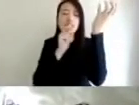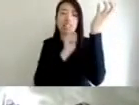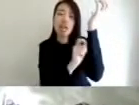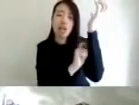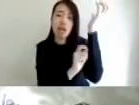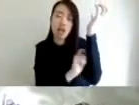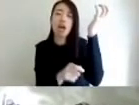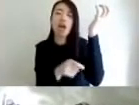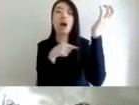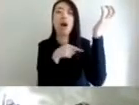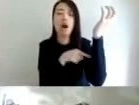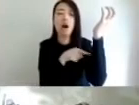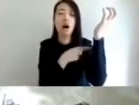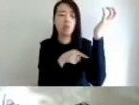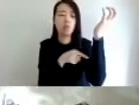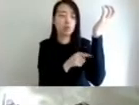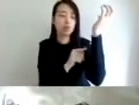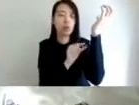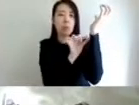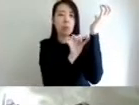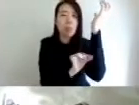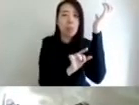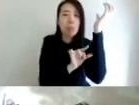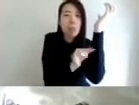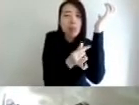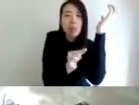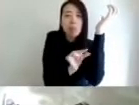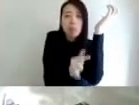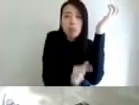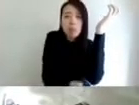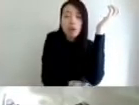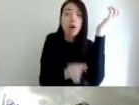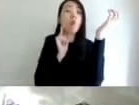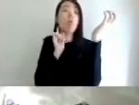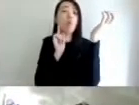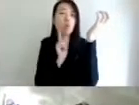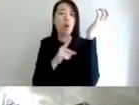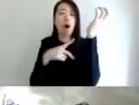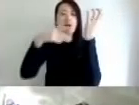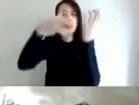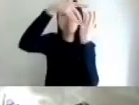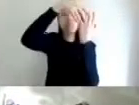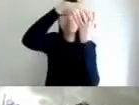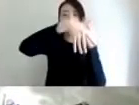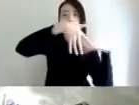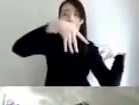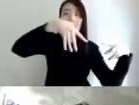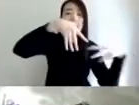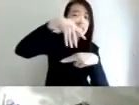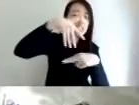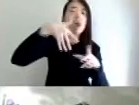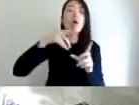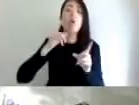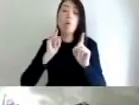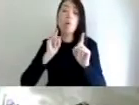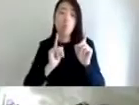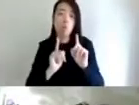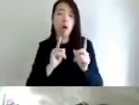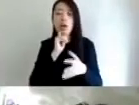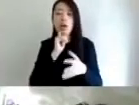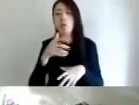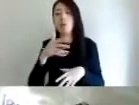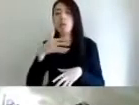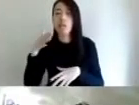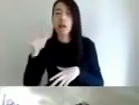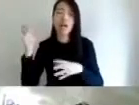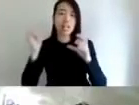爛嗰個樹皮啦，剪咗啲根啦，都會有傷口啦，或者有啲唔同嘅譬如係一啲垃